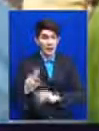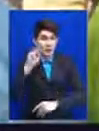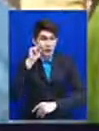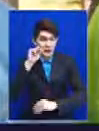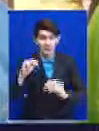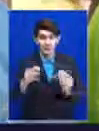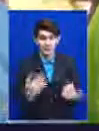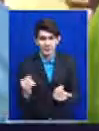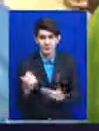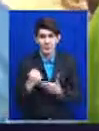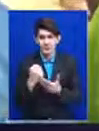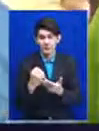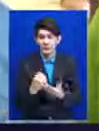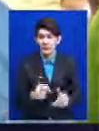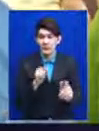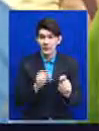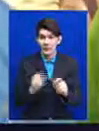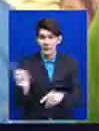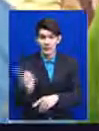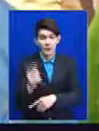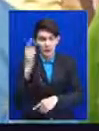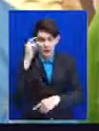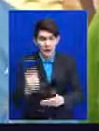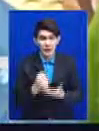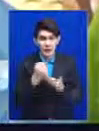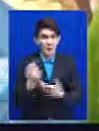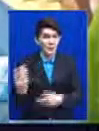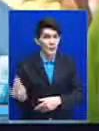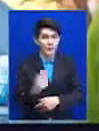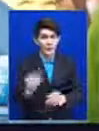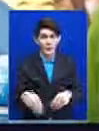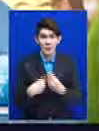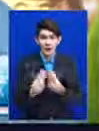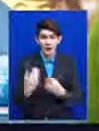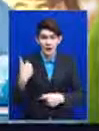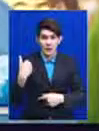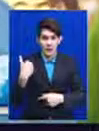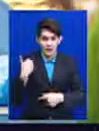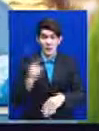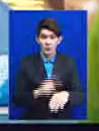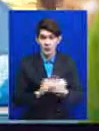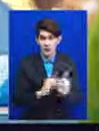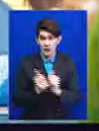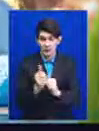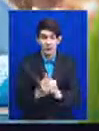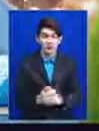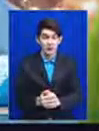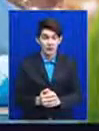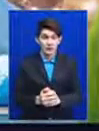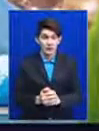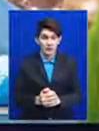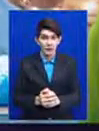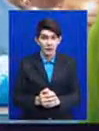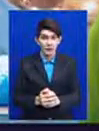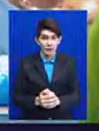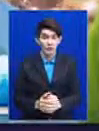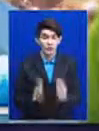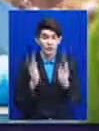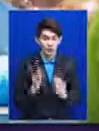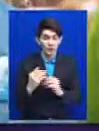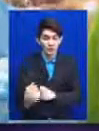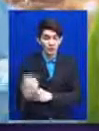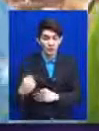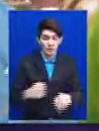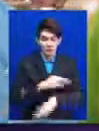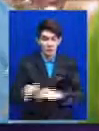เหลือเนี่ยทางอำเภอก็ได้ยึดหลักว่าจะต้องให้ความช่วยเหลืออย่างรวดเร็วแล้วก็ได้อย่างทันท่วงทีนะครับโดยการระดมสภากำลังของทุกฝ่